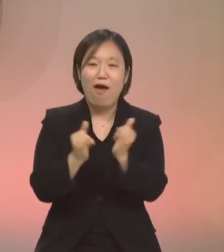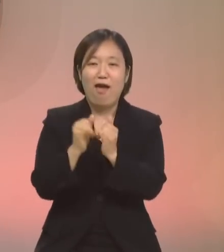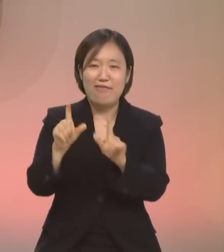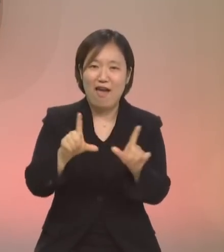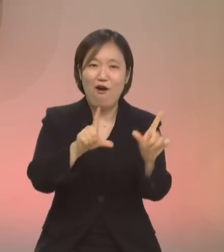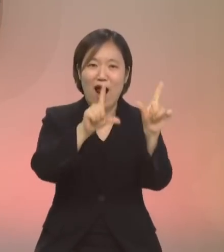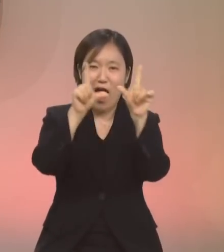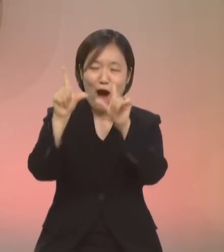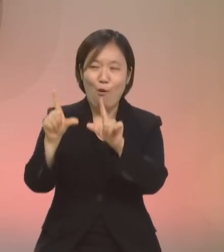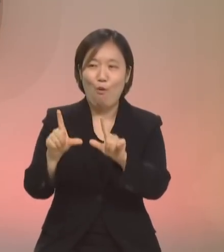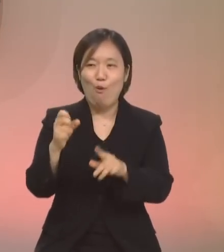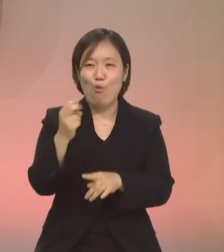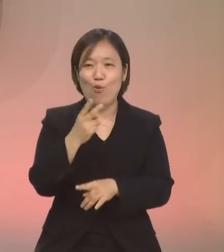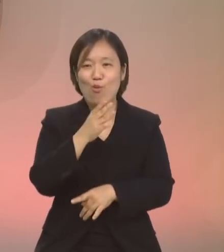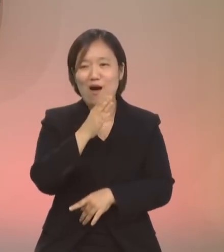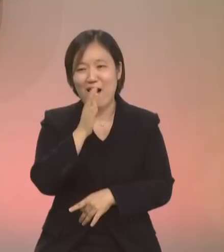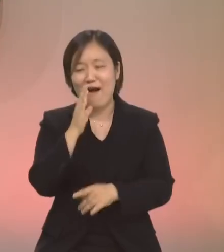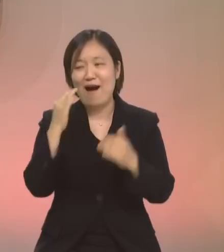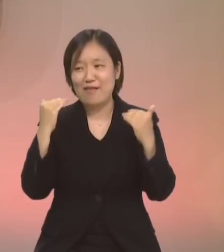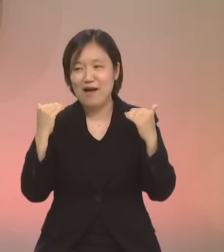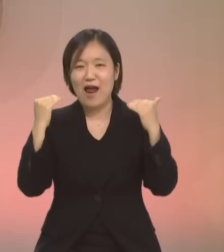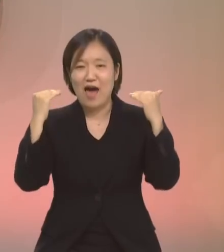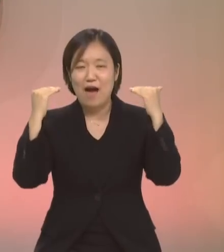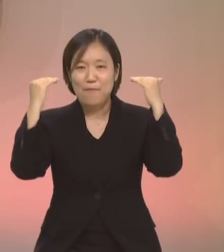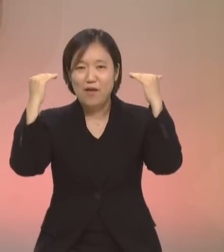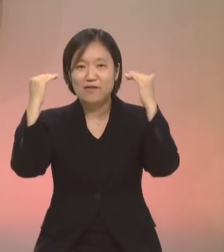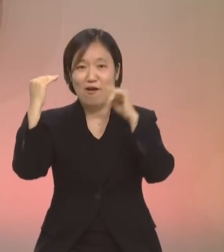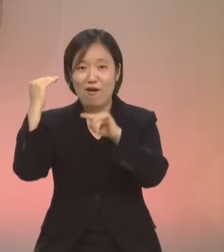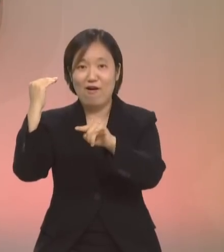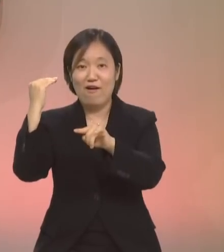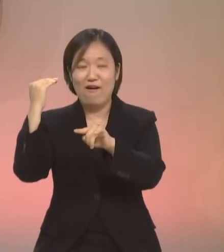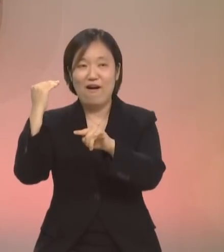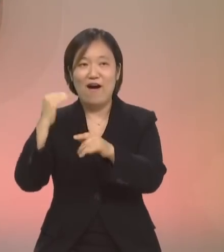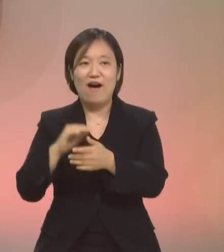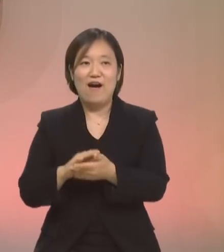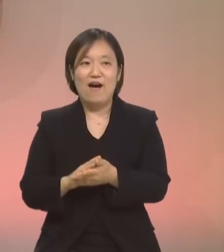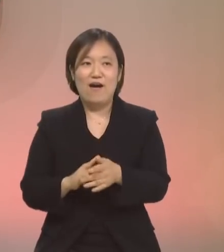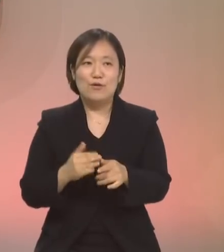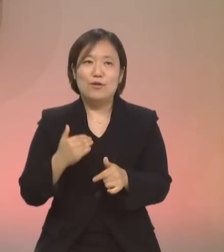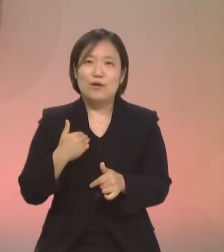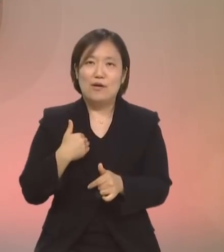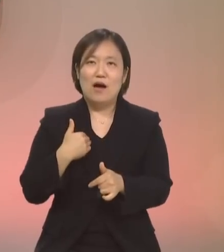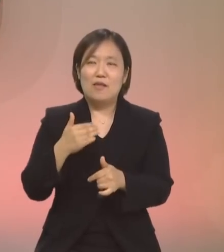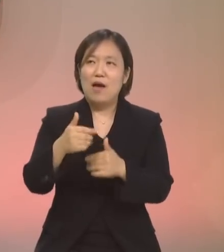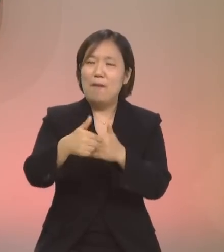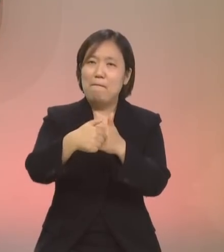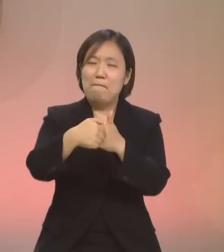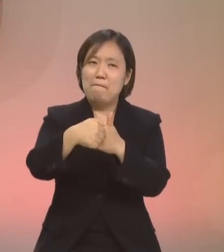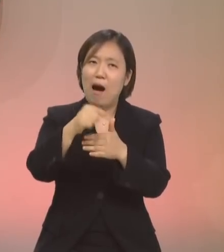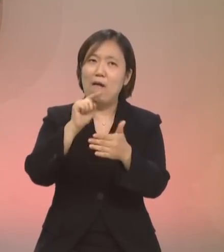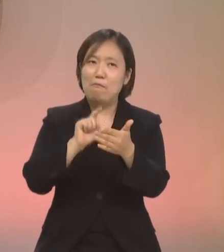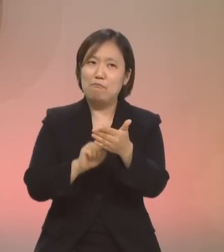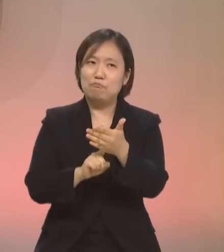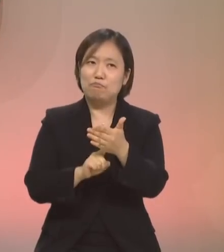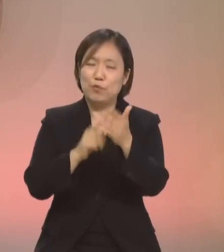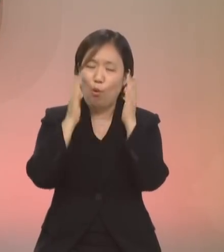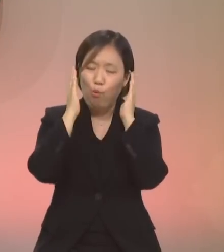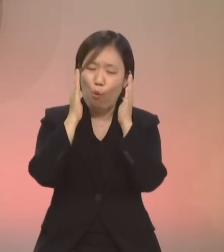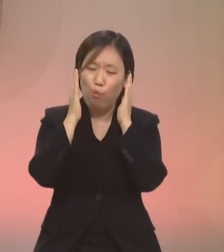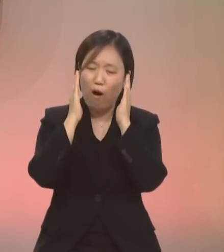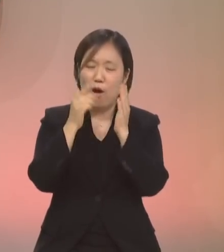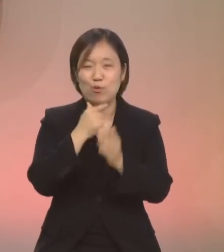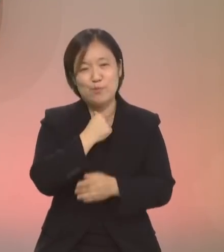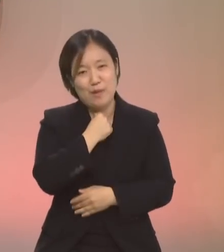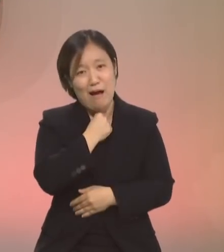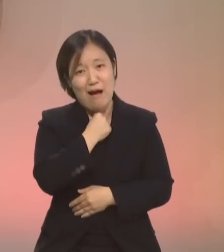점점 나이가 들면서 알게 모르게 이렇게 또 점 내가 좀 마음공부를 해야